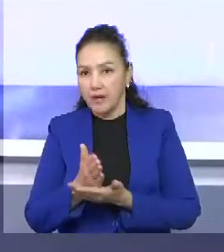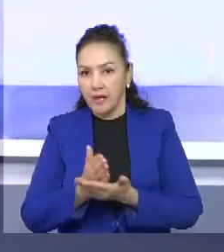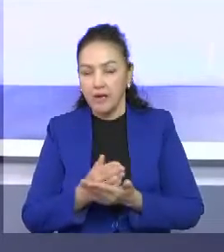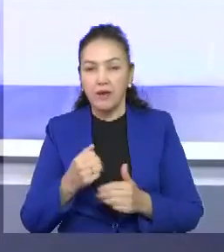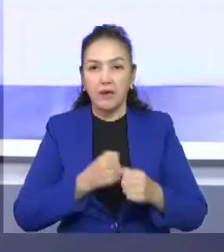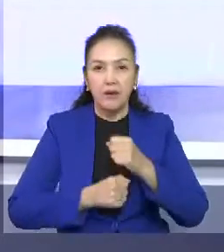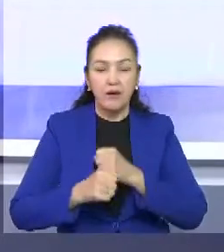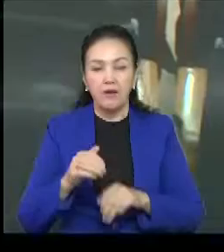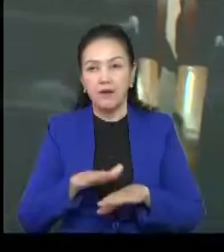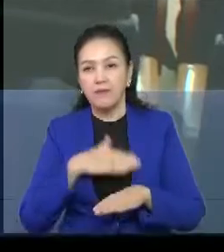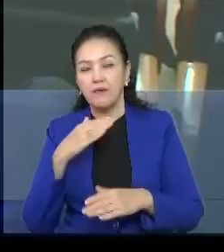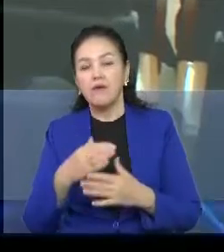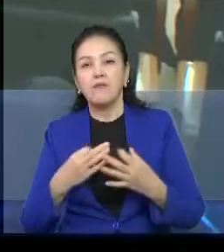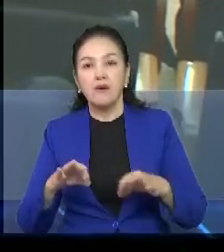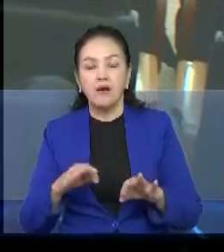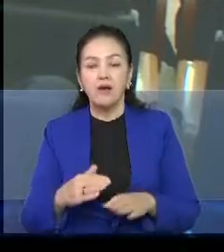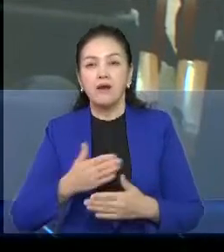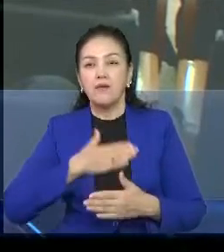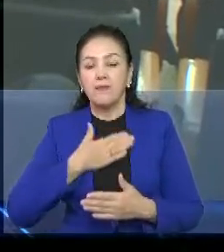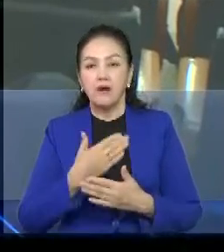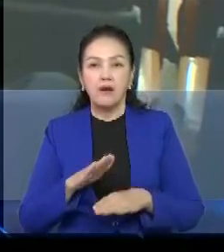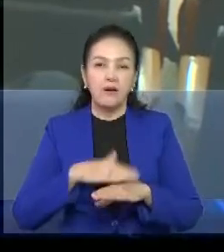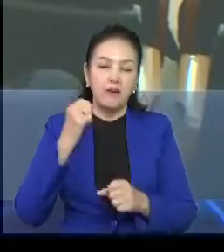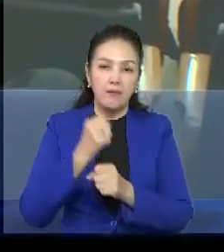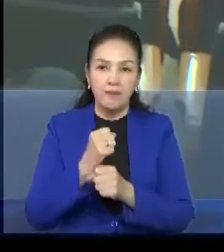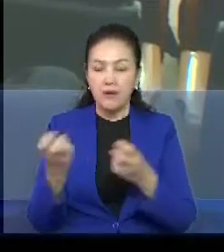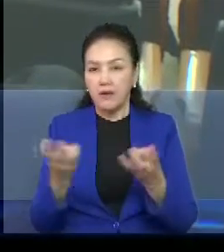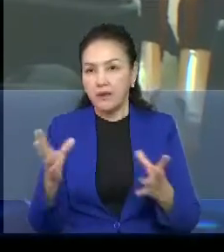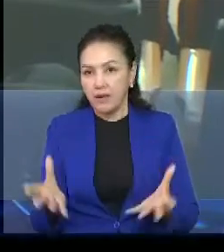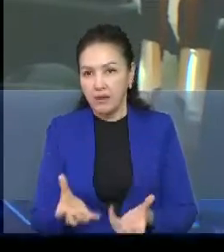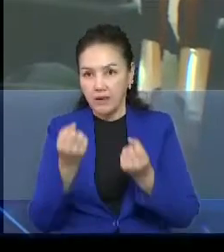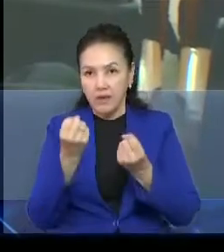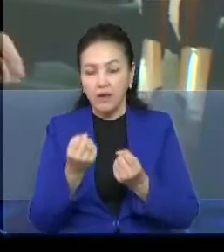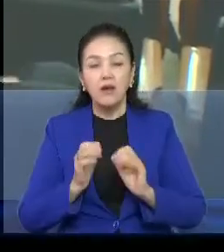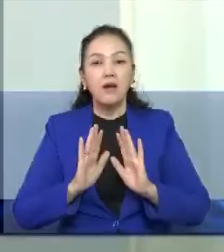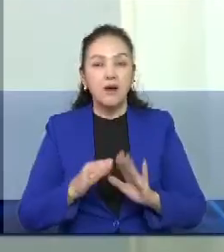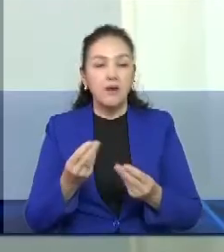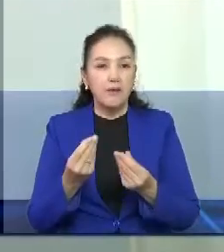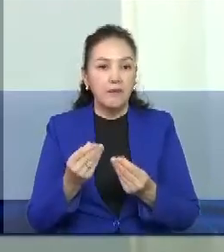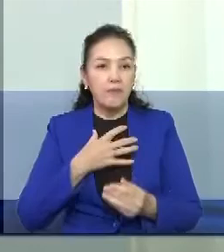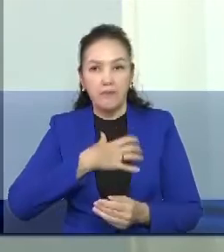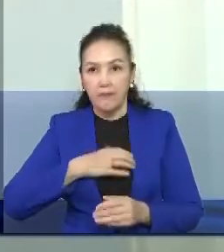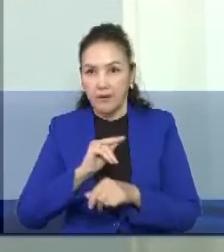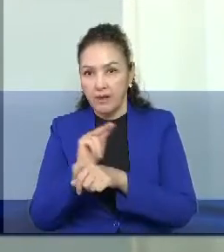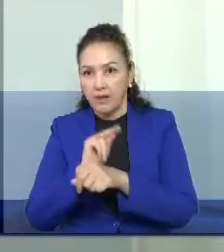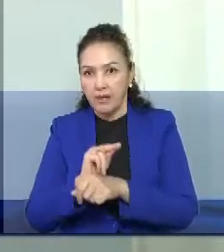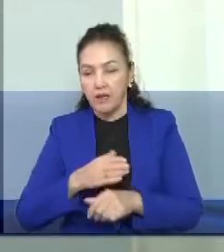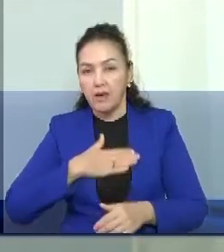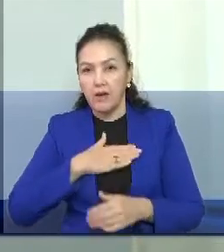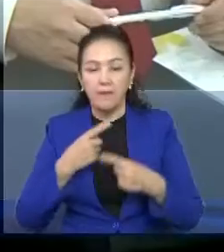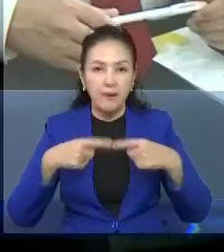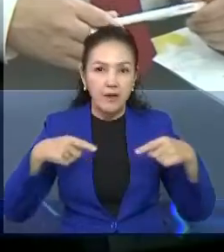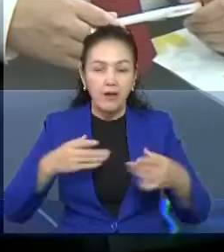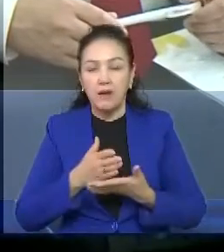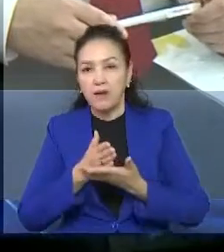и движениями добровольцев. Волонтеров для реализации добрых дел нужна поддержка. И это не только финансы. Важно обучить активистов по самым